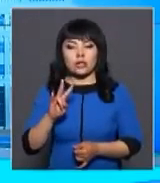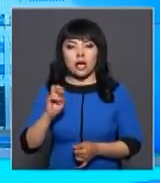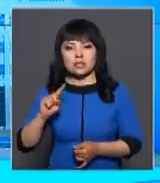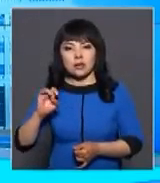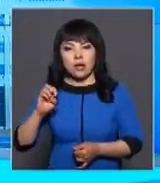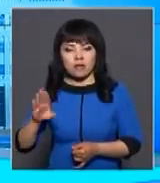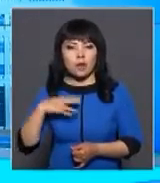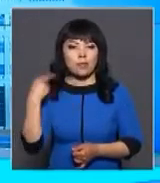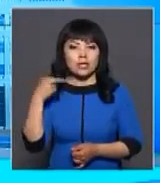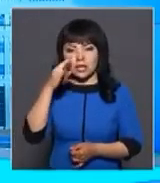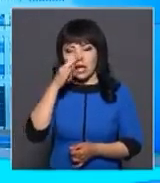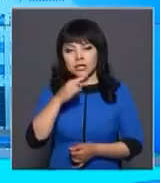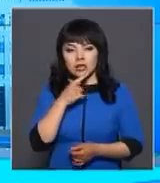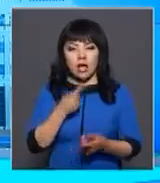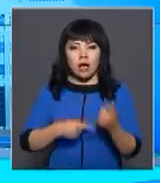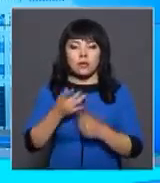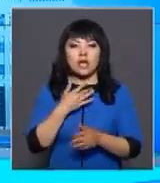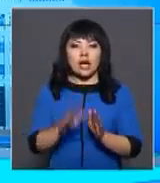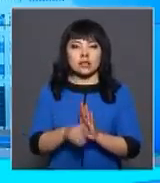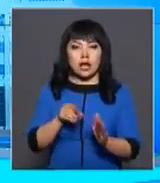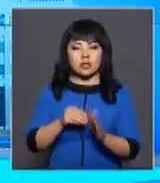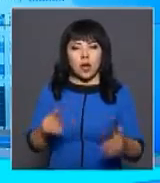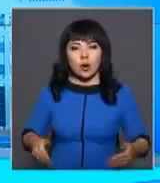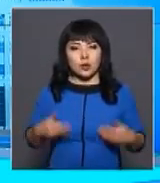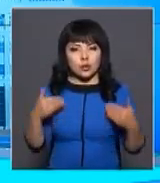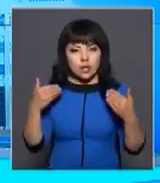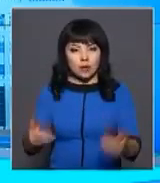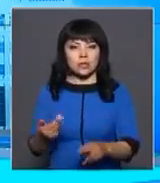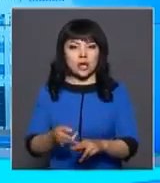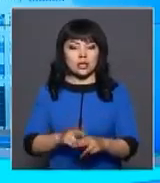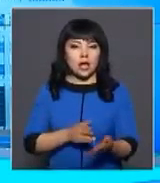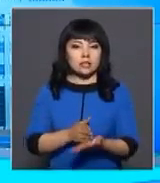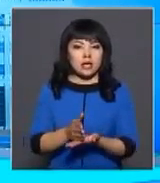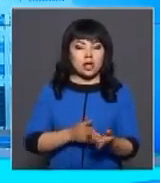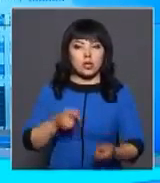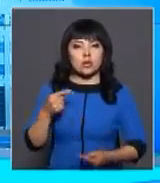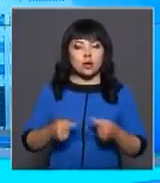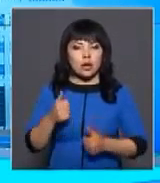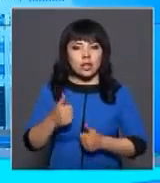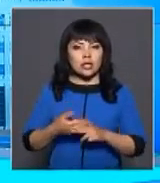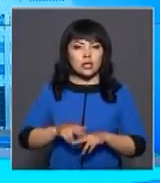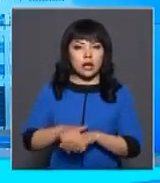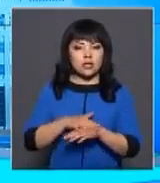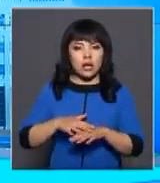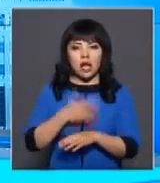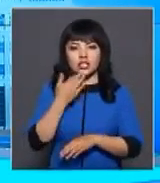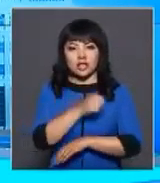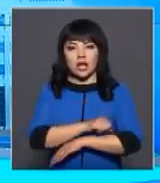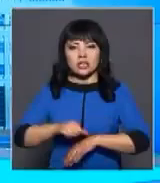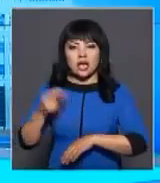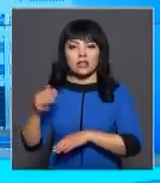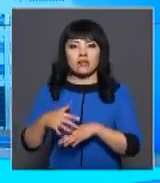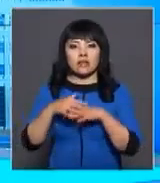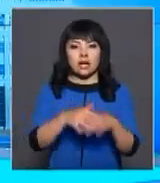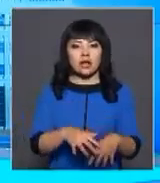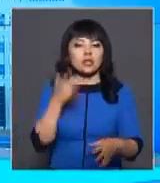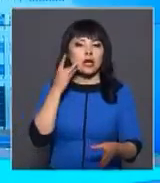Қазақстан президенті лауазымына қайта сайлануымен құттықтап, бұл саяси дода ел үшін ғана емес, шетелдік инвесторлар үшін